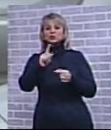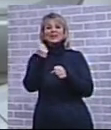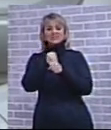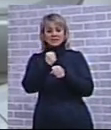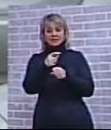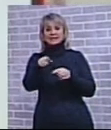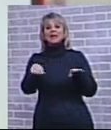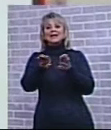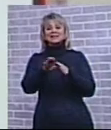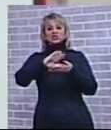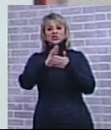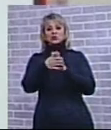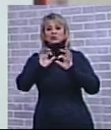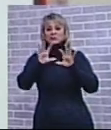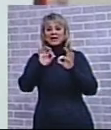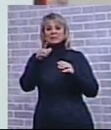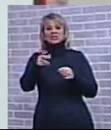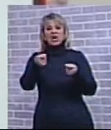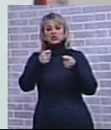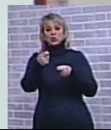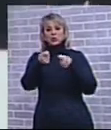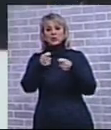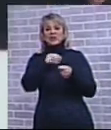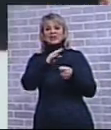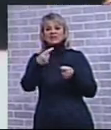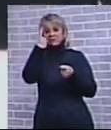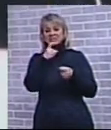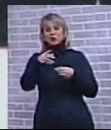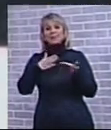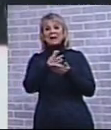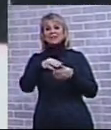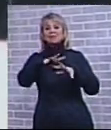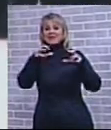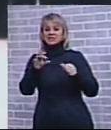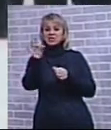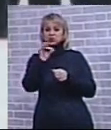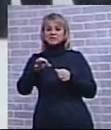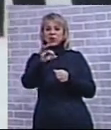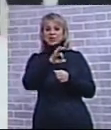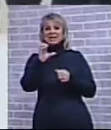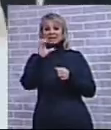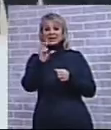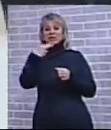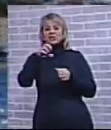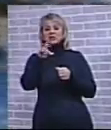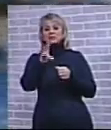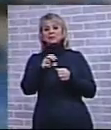делается. Также ситуацию прокомментировал начальник управления информационной политики правительства Ростовской области Сергей